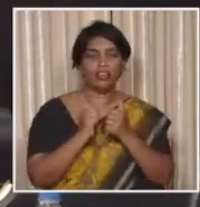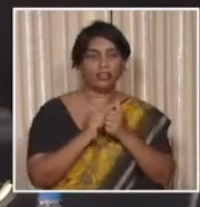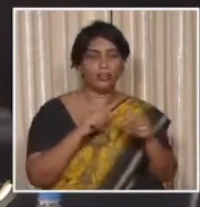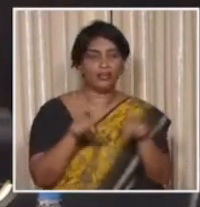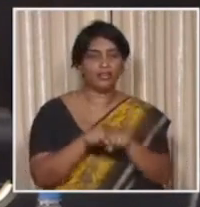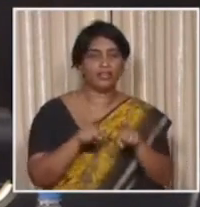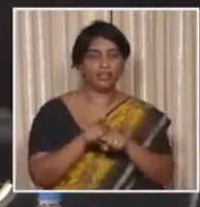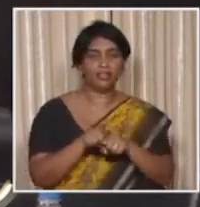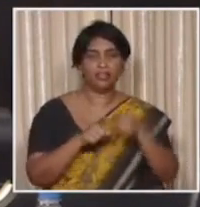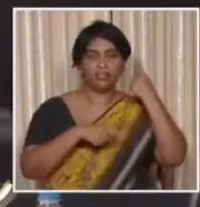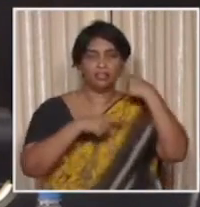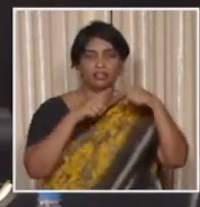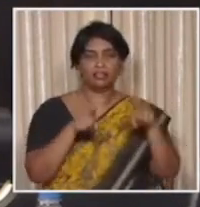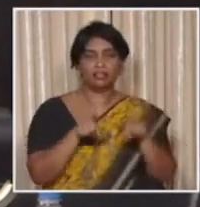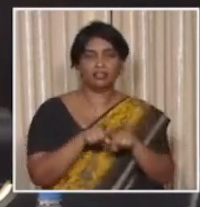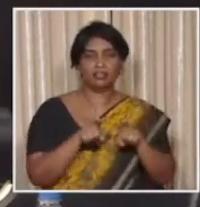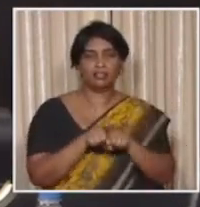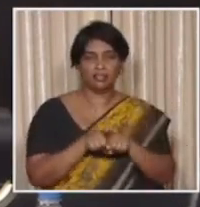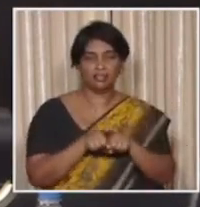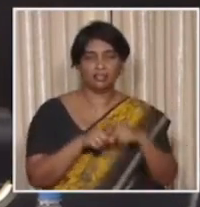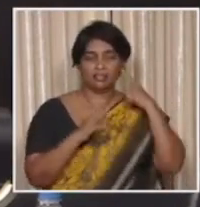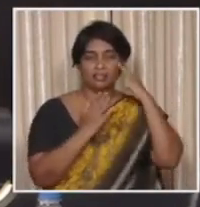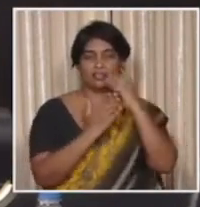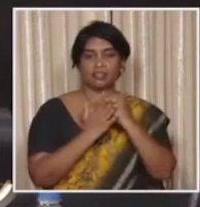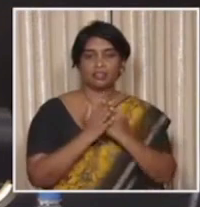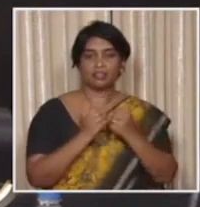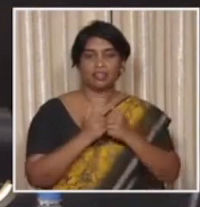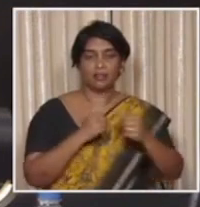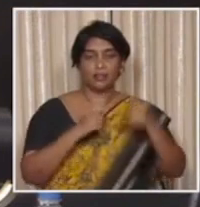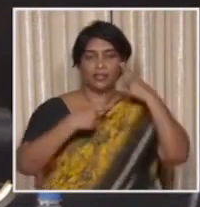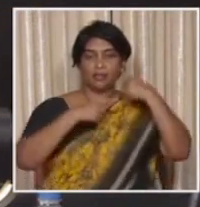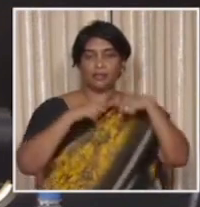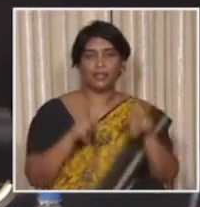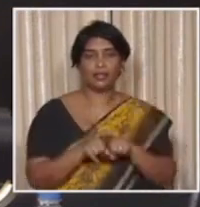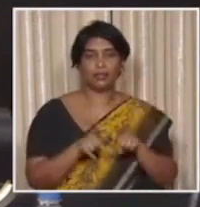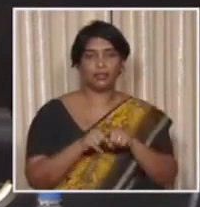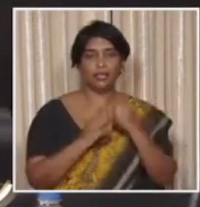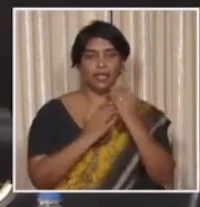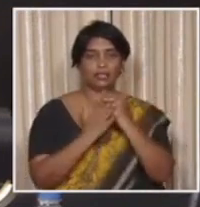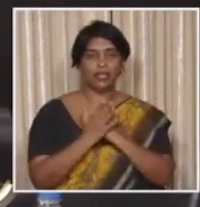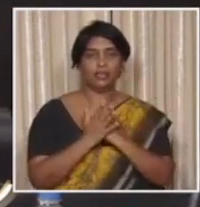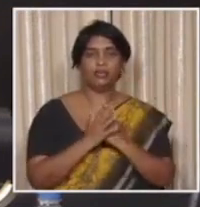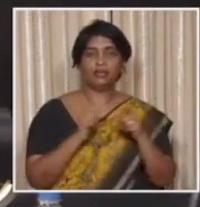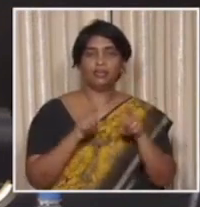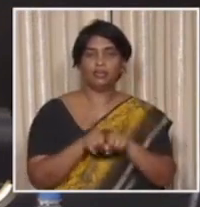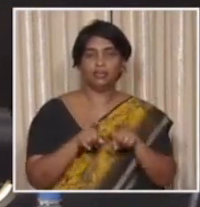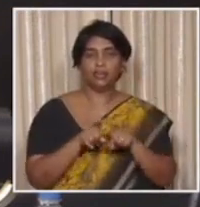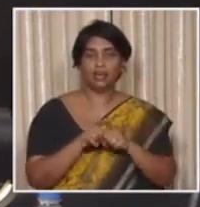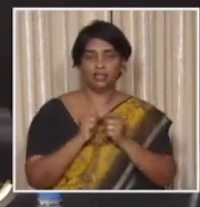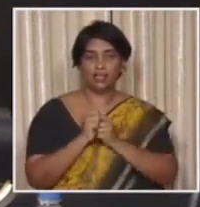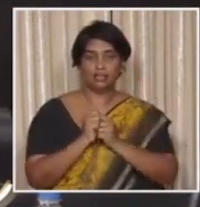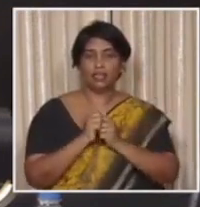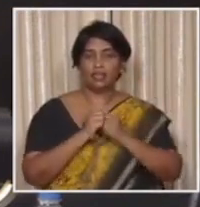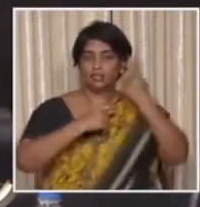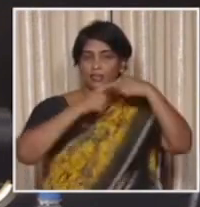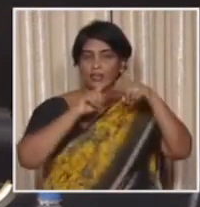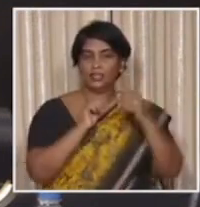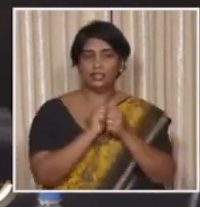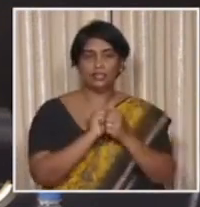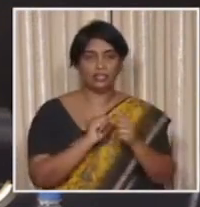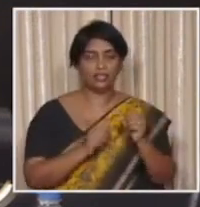estimates වලට අනුව ලංකාවේ ජනගහණය 2048 වෙනකොට මිලියන 23.06ක් වෙනවා.